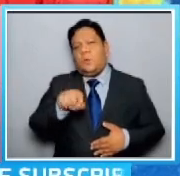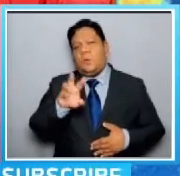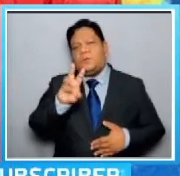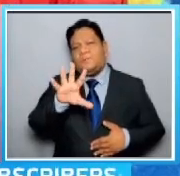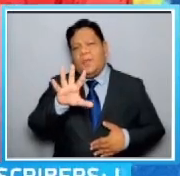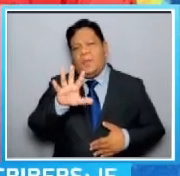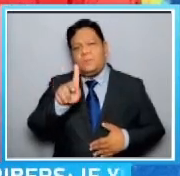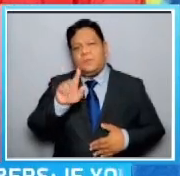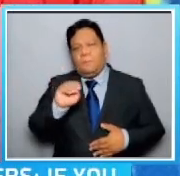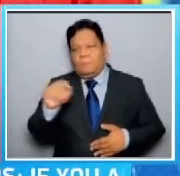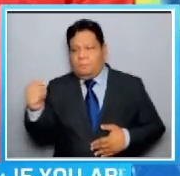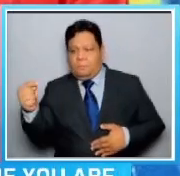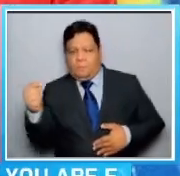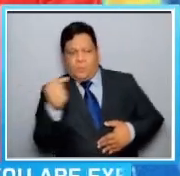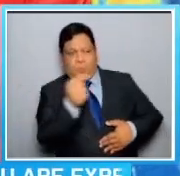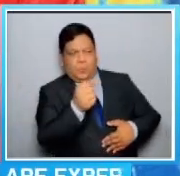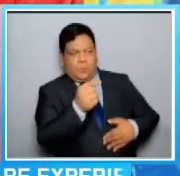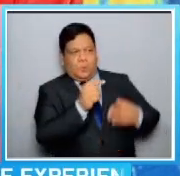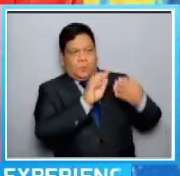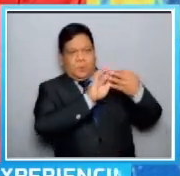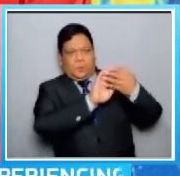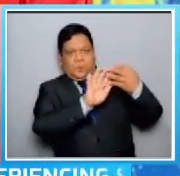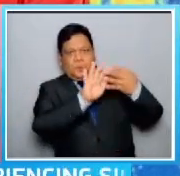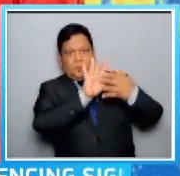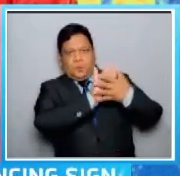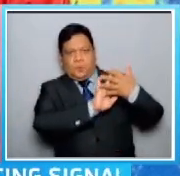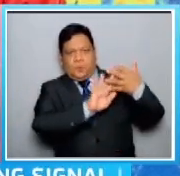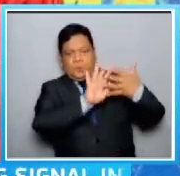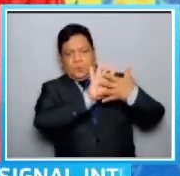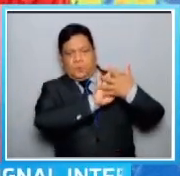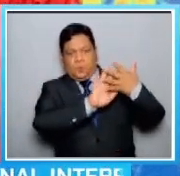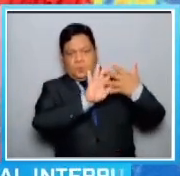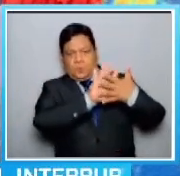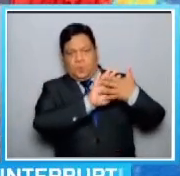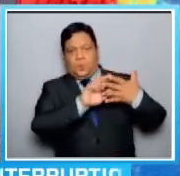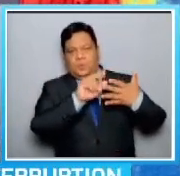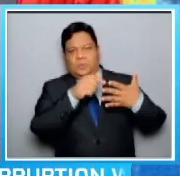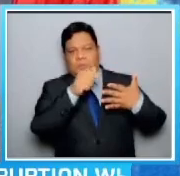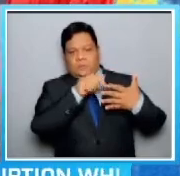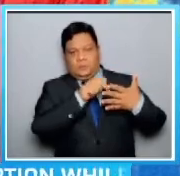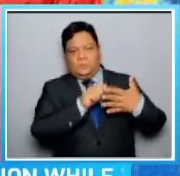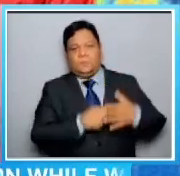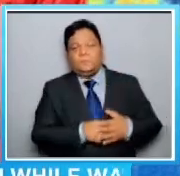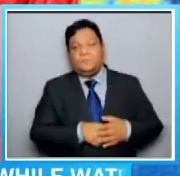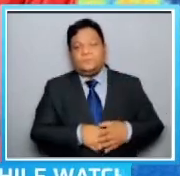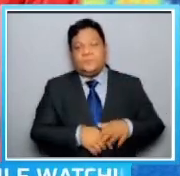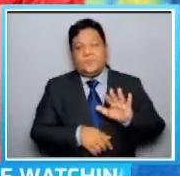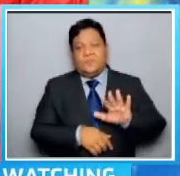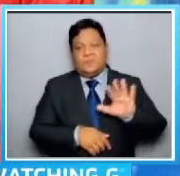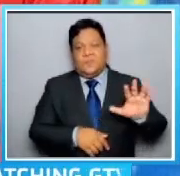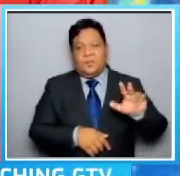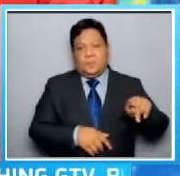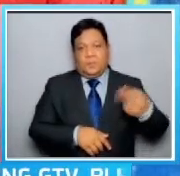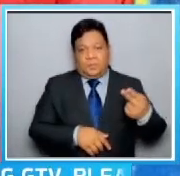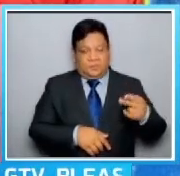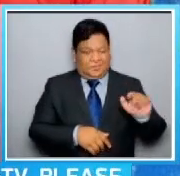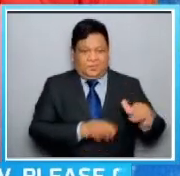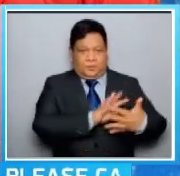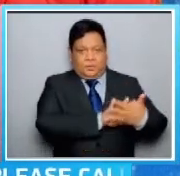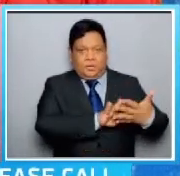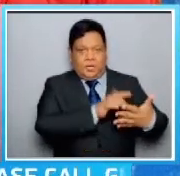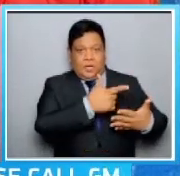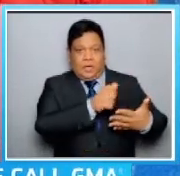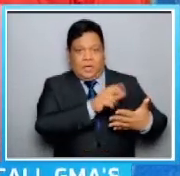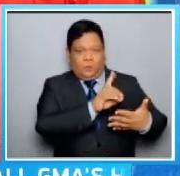Gardo dito sa may east ng extreme Northern Luzon. May lakas siya na 55 kilometers per hour. Samantalang itong